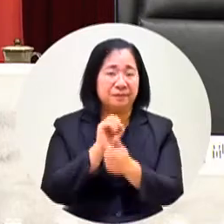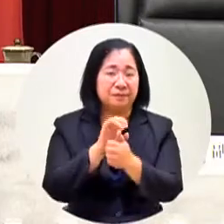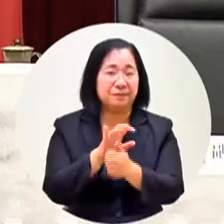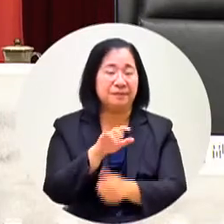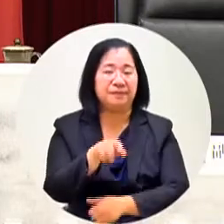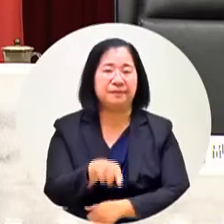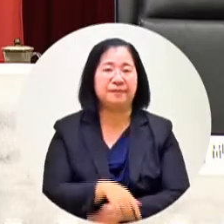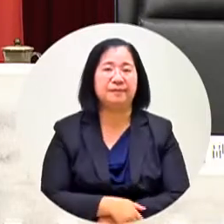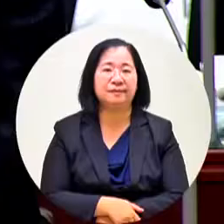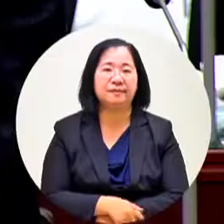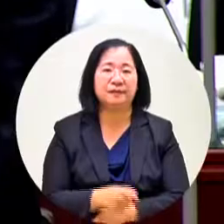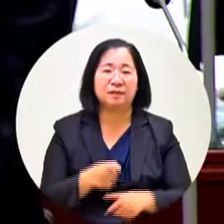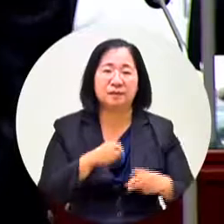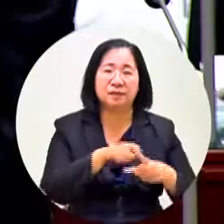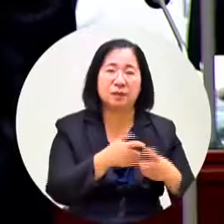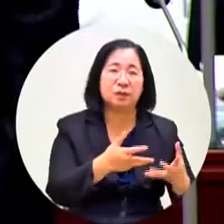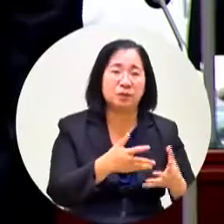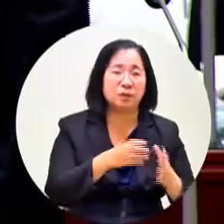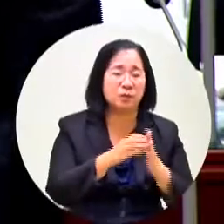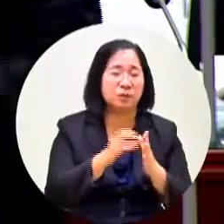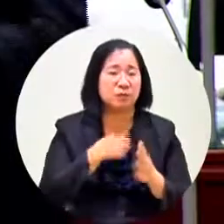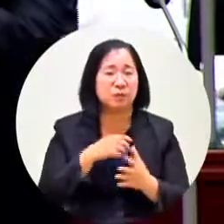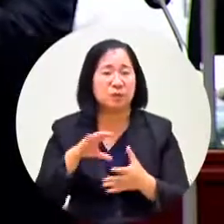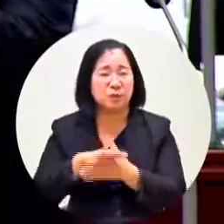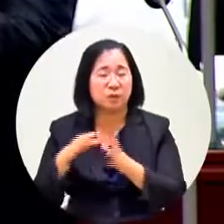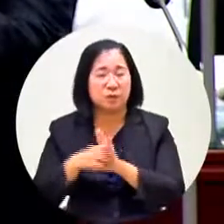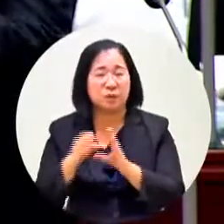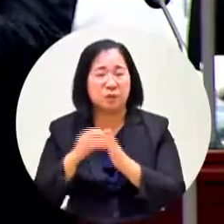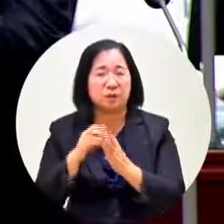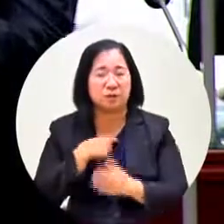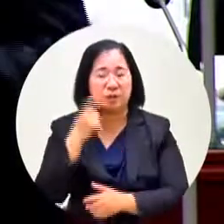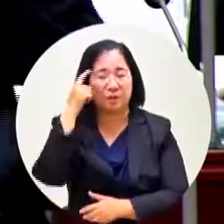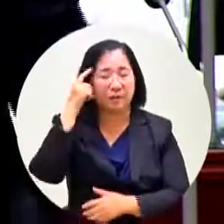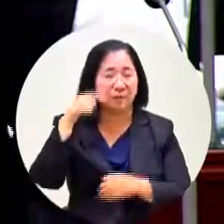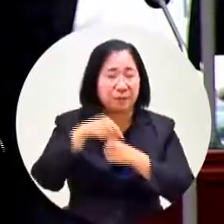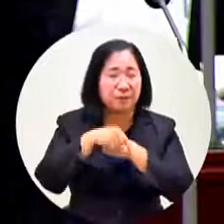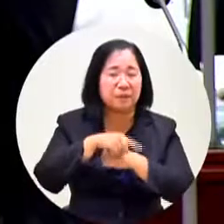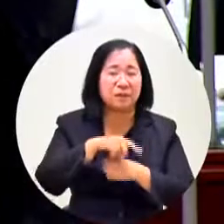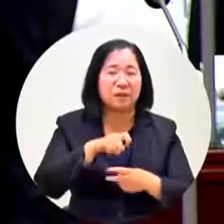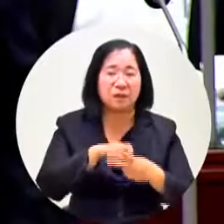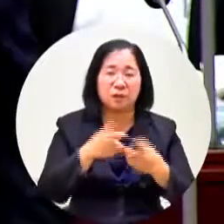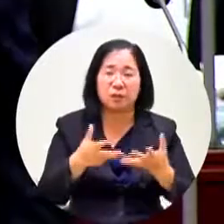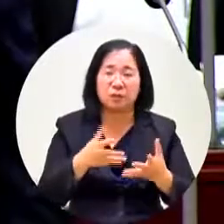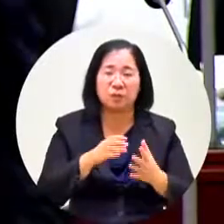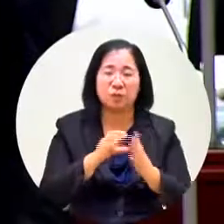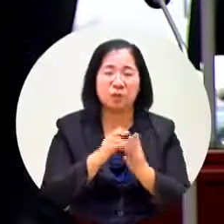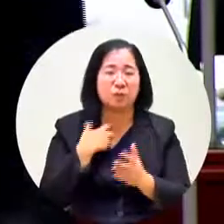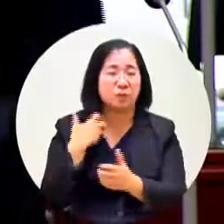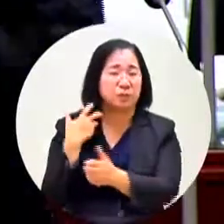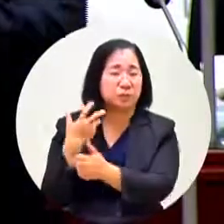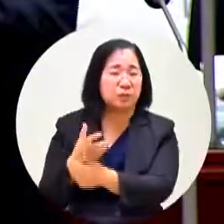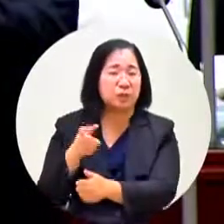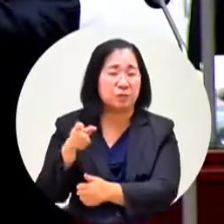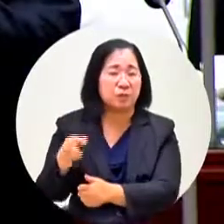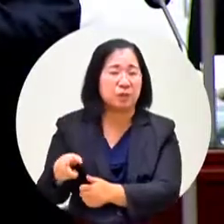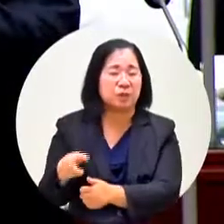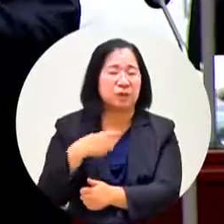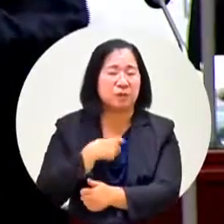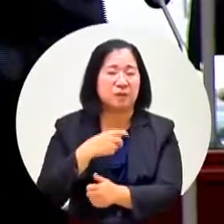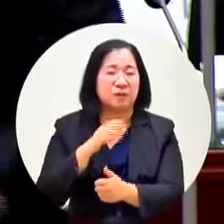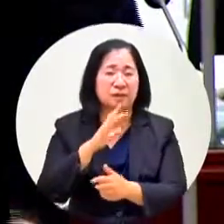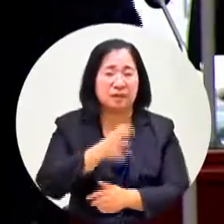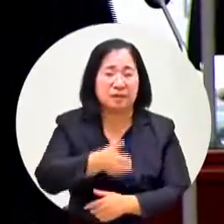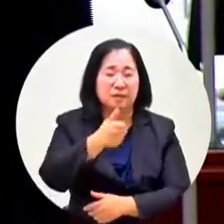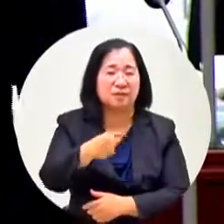川副市长，来，请搞你来。我顶回伫个装置议事内面，咱伫遐现场会勘，